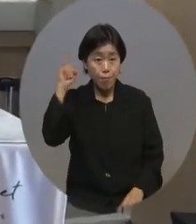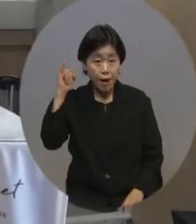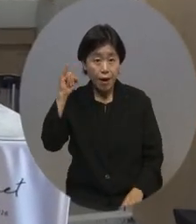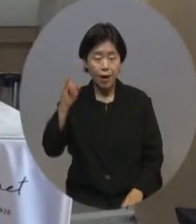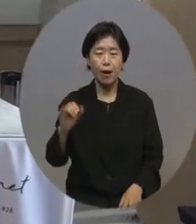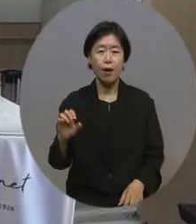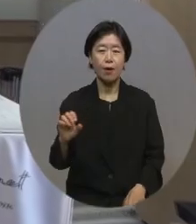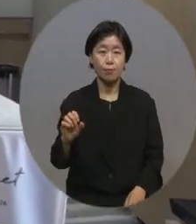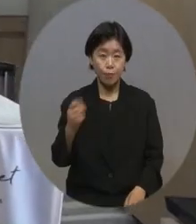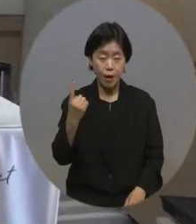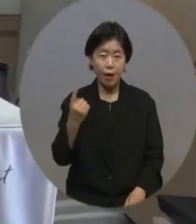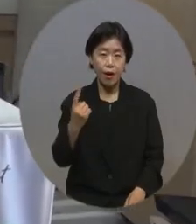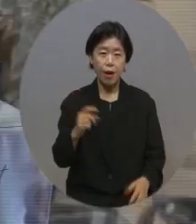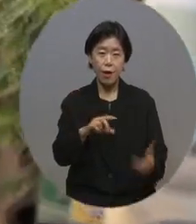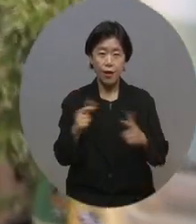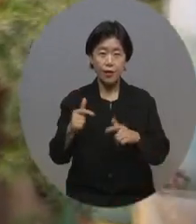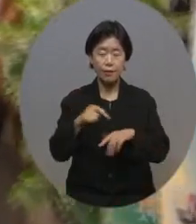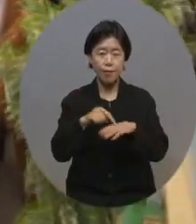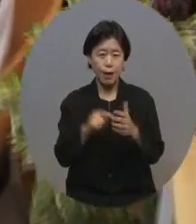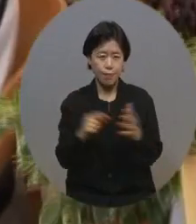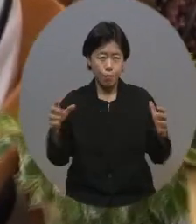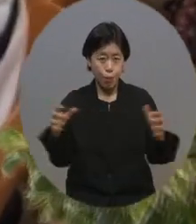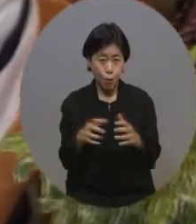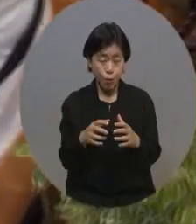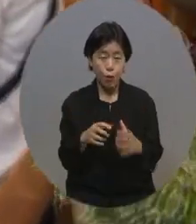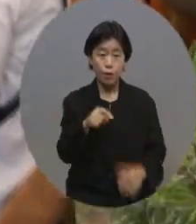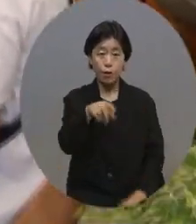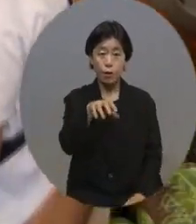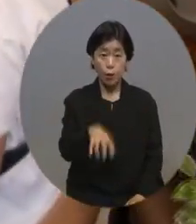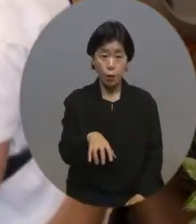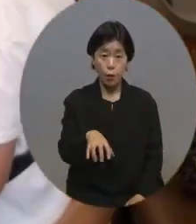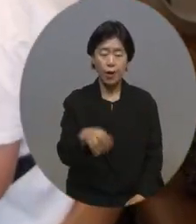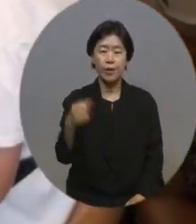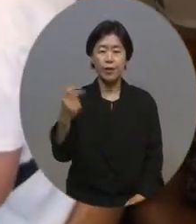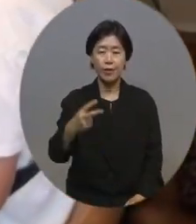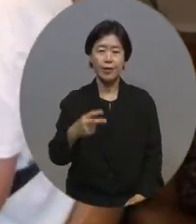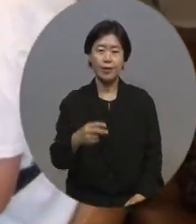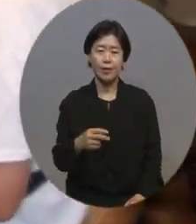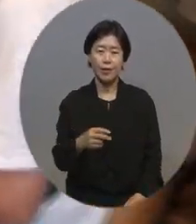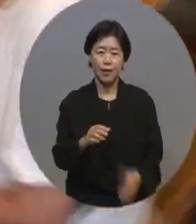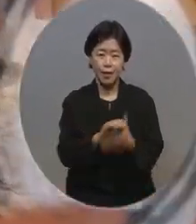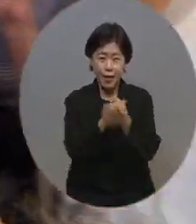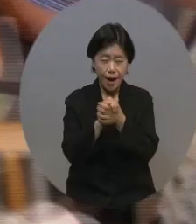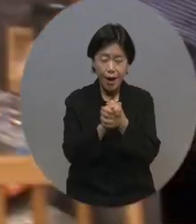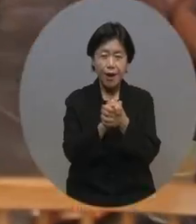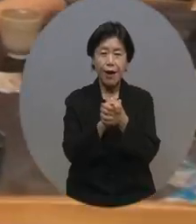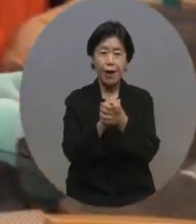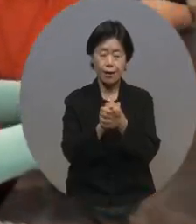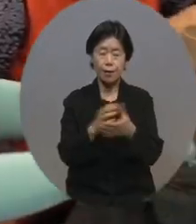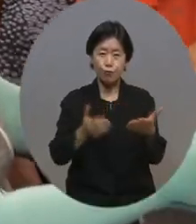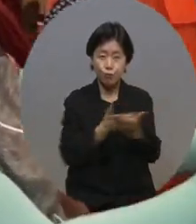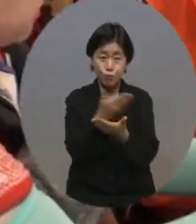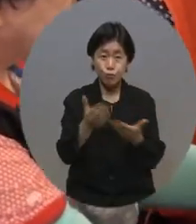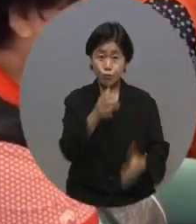모아 실행으로 옮겨져 고요하기만 했던 작은 마을에 생기 가득한 정이 흘러